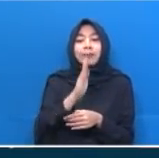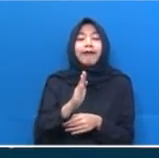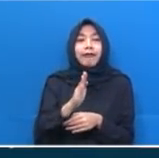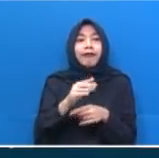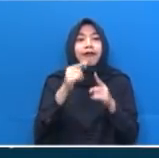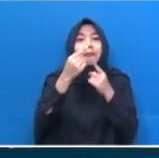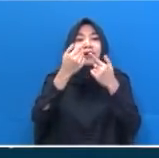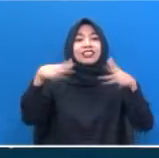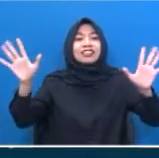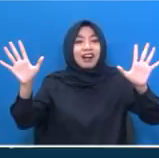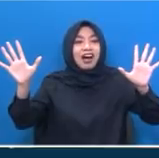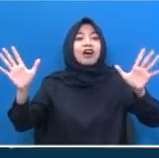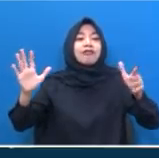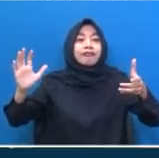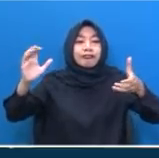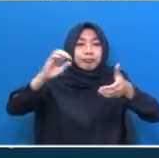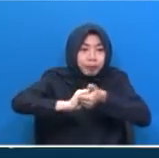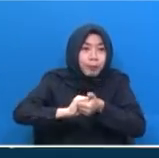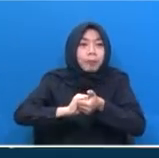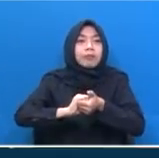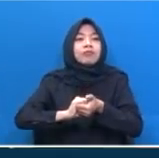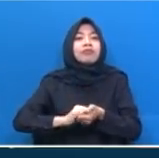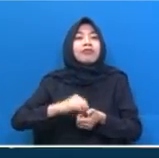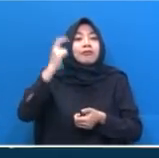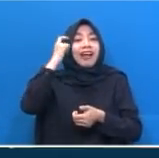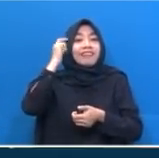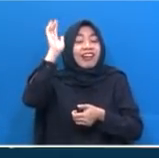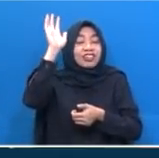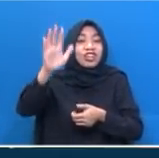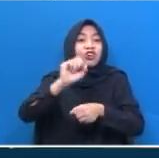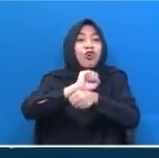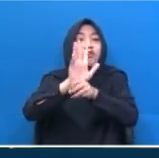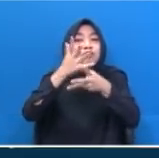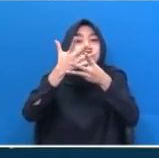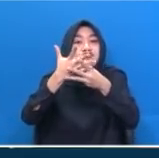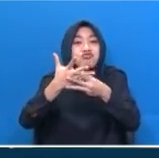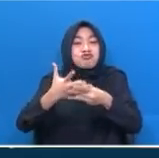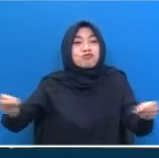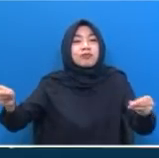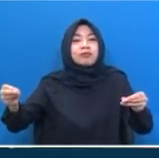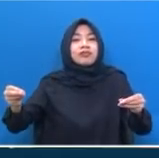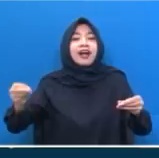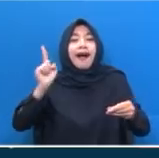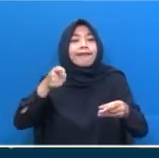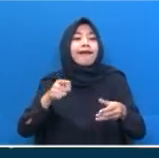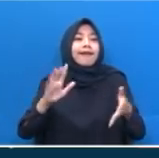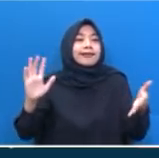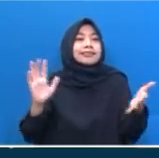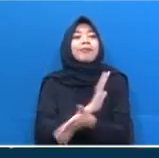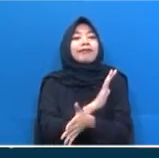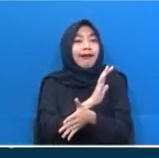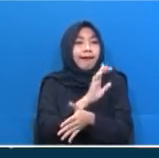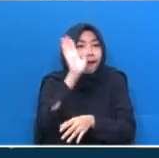makan nanti setelah Kan demi ini bisa kita lewati bersama-sama ada momentumnya ada